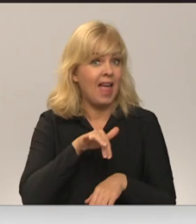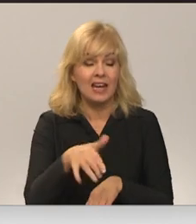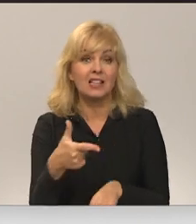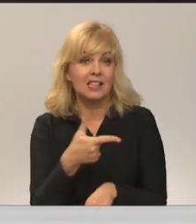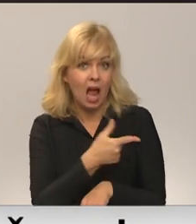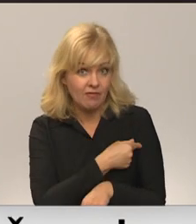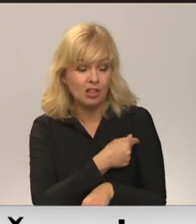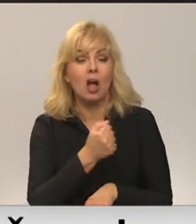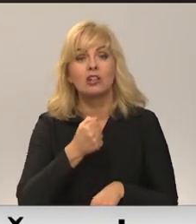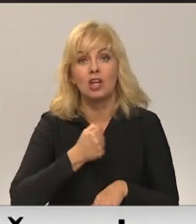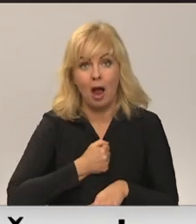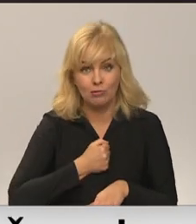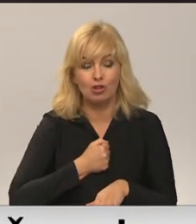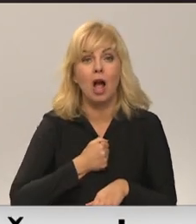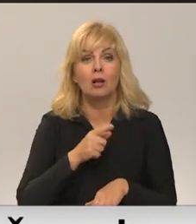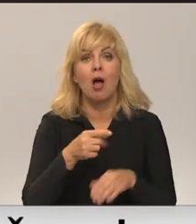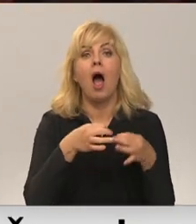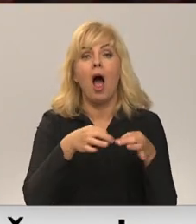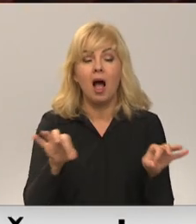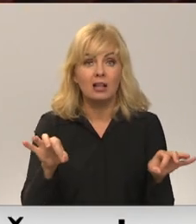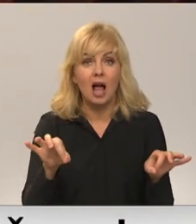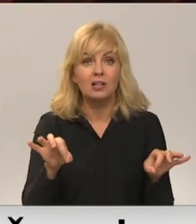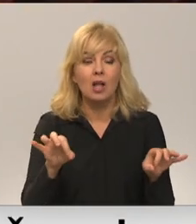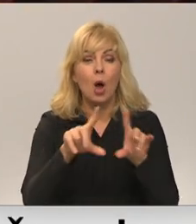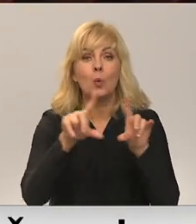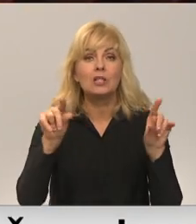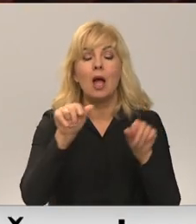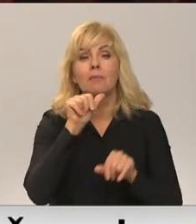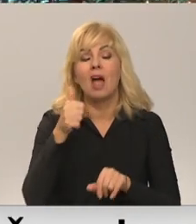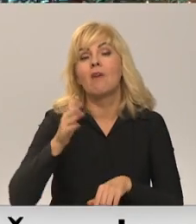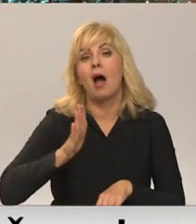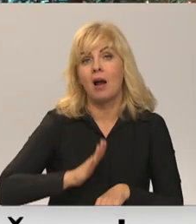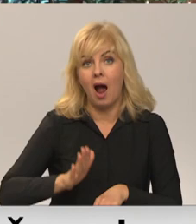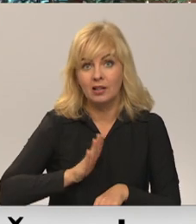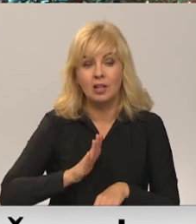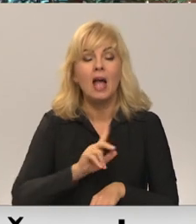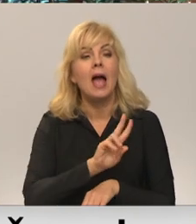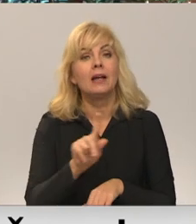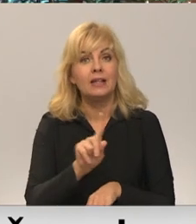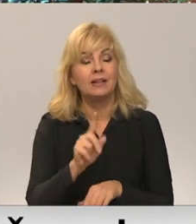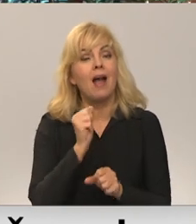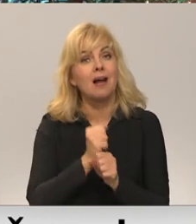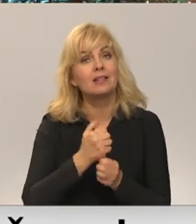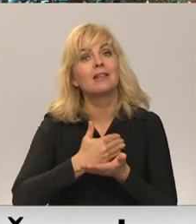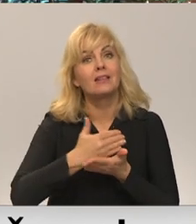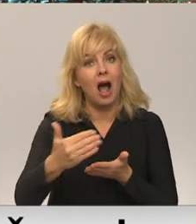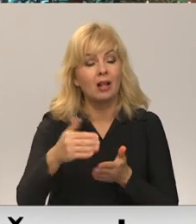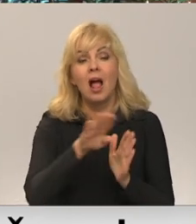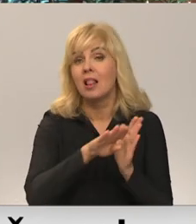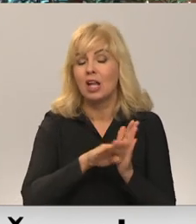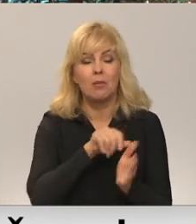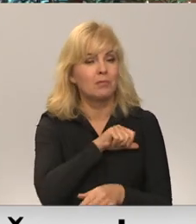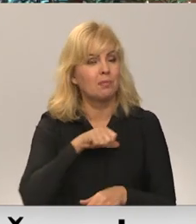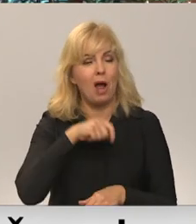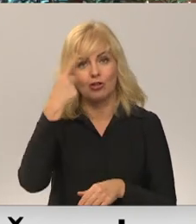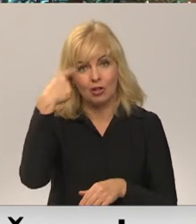tad diemžēl arī atlaisti, jo uzņēmums nevar gaidīt. Mums ir jāstrādā tālāk. Mēs likumus neizdomājam, mēs